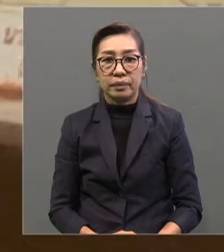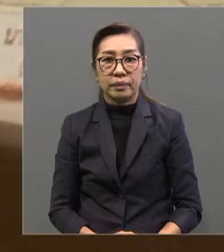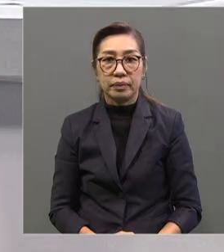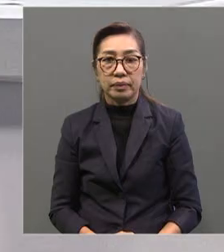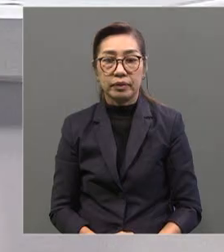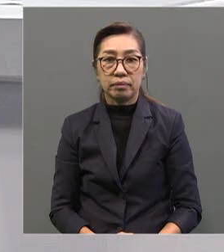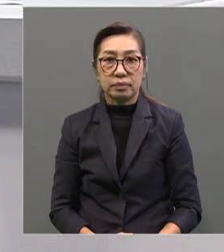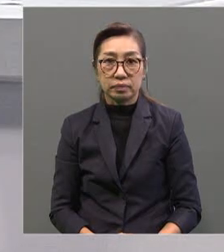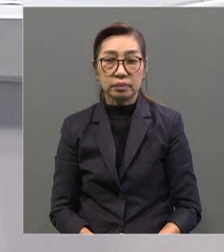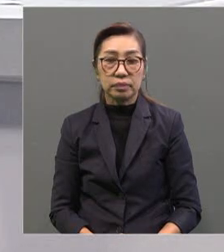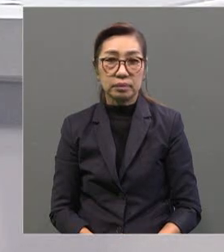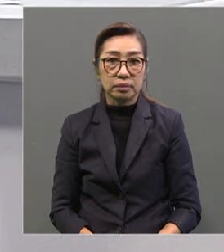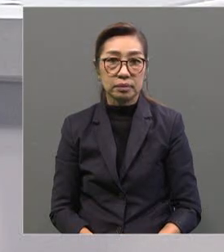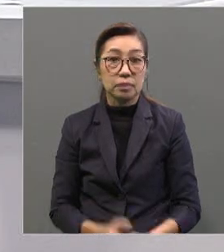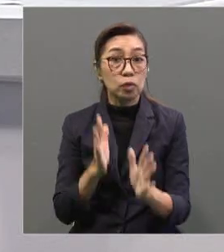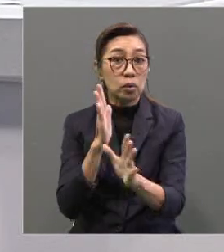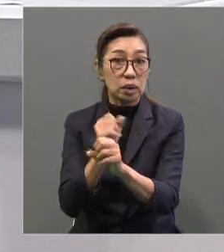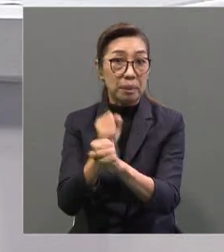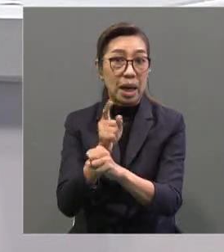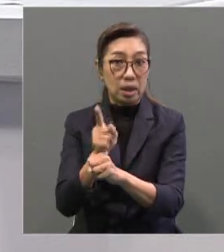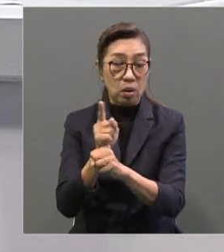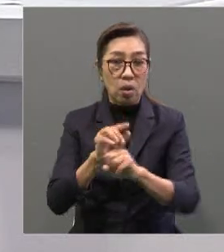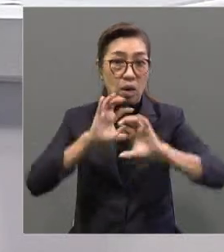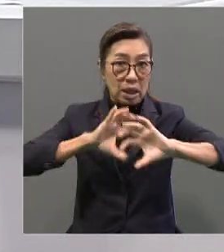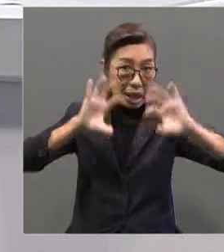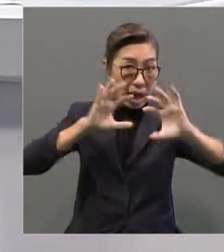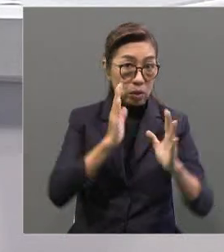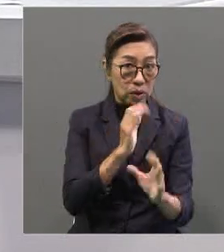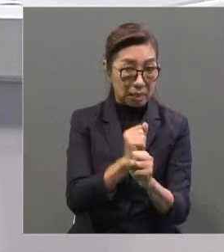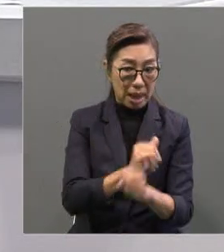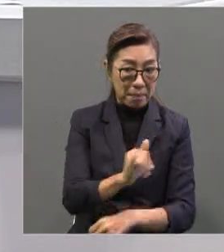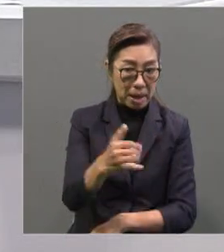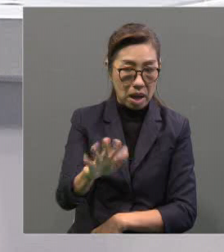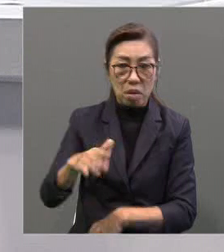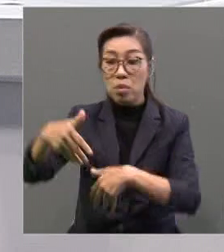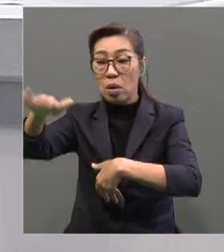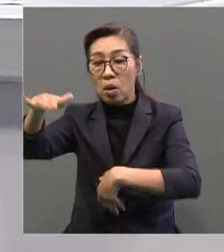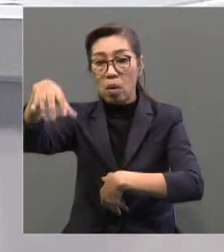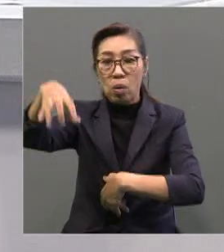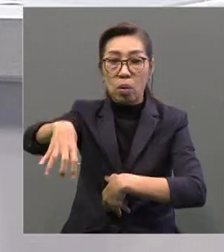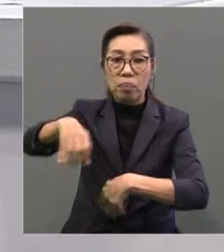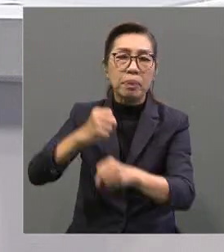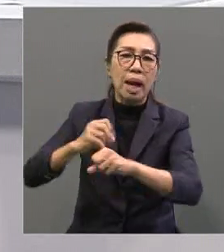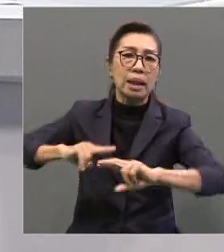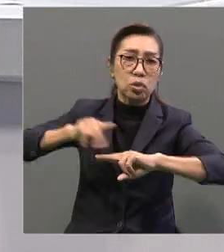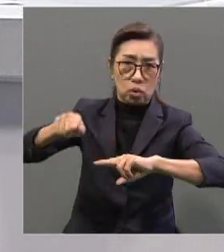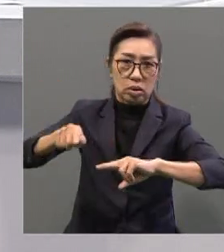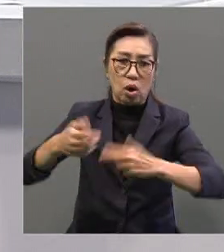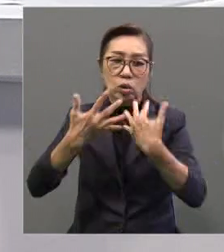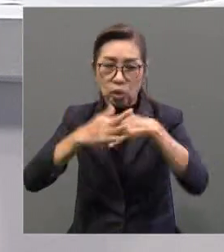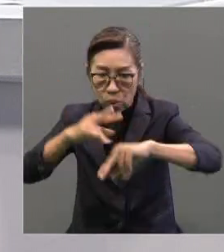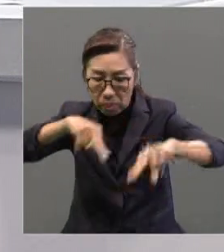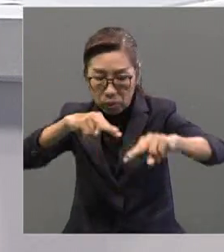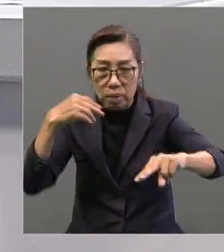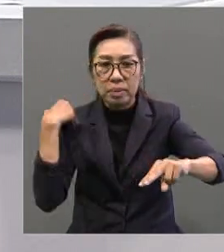ๆบอกว่านอกจากในส่วนของเจ้าหน้าที่ที่ของรัฐที่จะเข้าไปตรวจสอบแล้วเนี่ยก็จะมีบุคคลภายนอกด้วยองค์กรภายนอกเข้าไปตรวจสอบด้วยทั้งนี้ทั้งนั้นเนี่ยก็เ